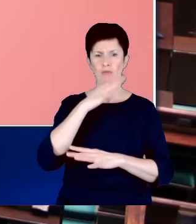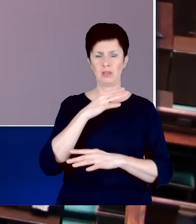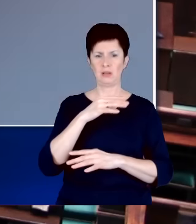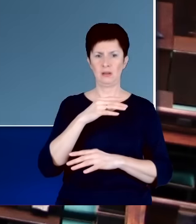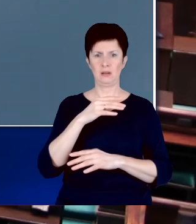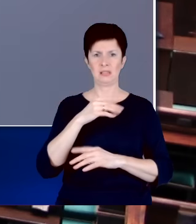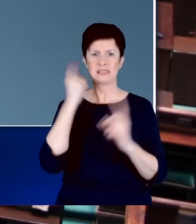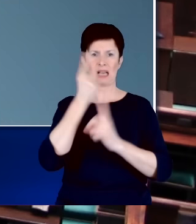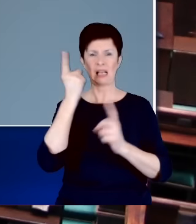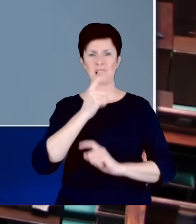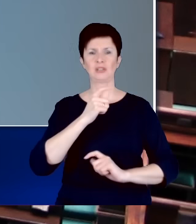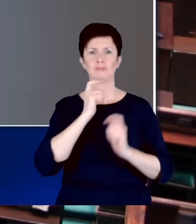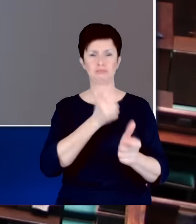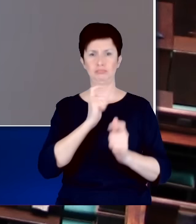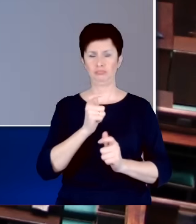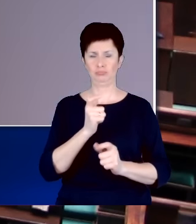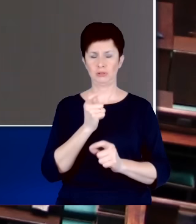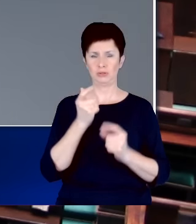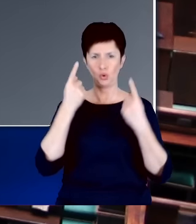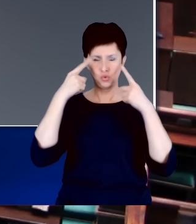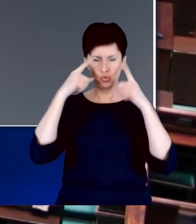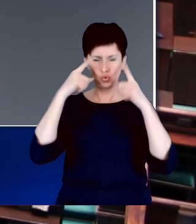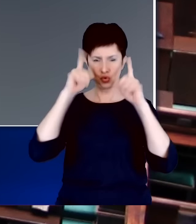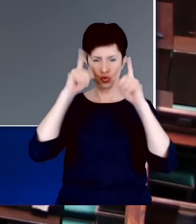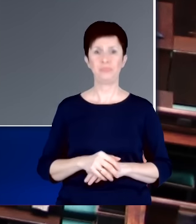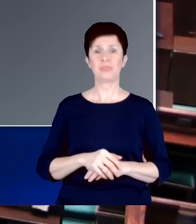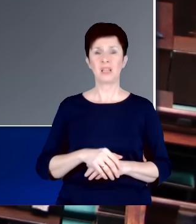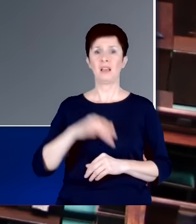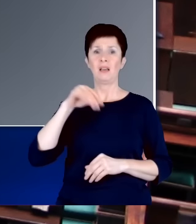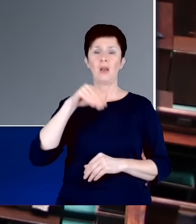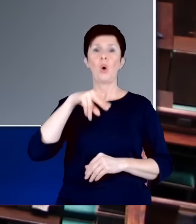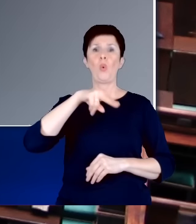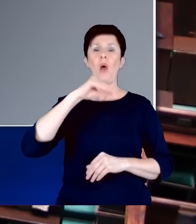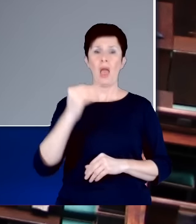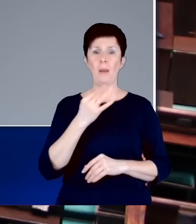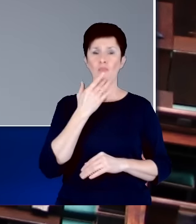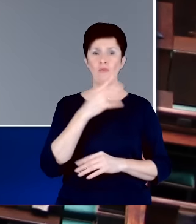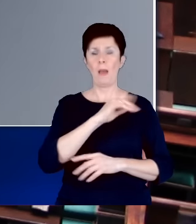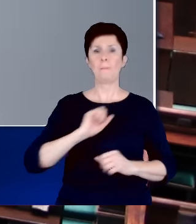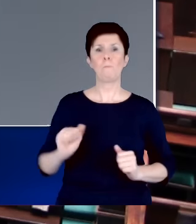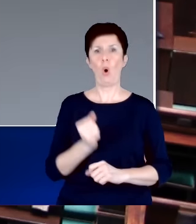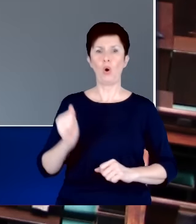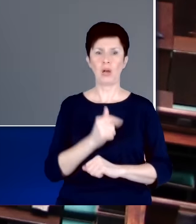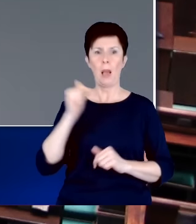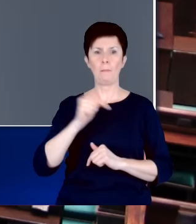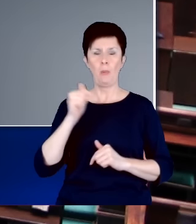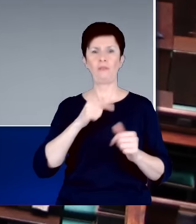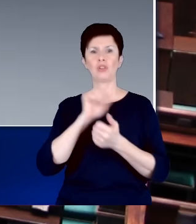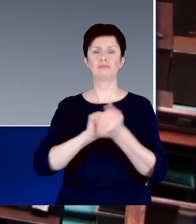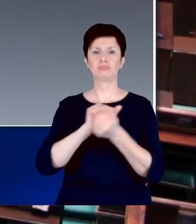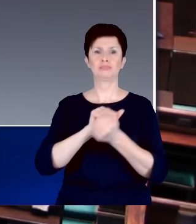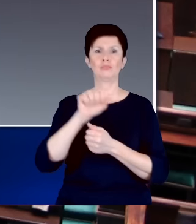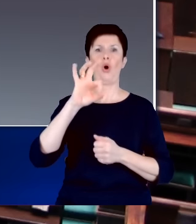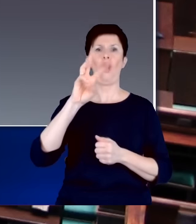Nie straszymy robakami. Faktycznie w Unii Europejskiej mówi się, że mąka powinna być z owadów produkowana, bo to jest